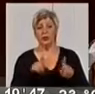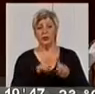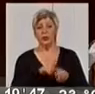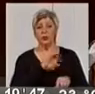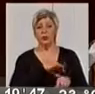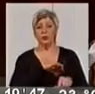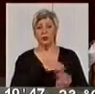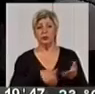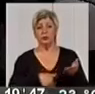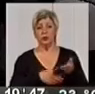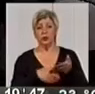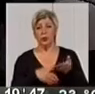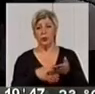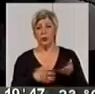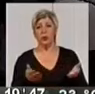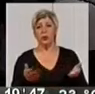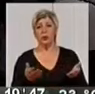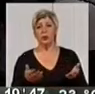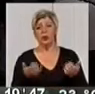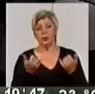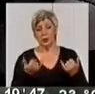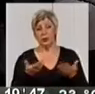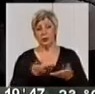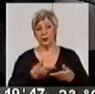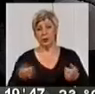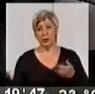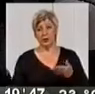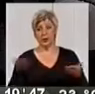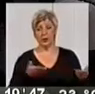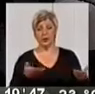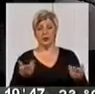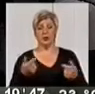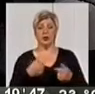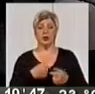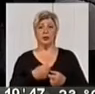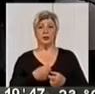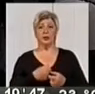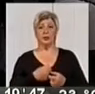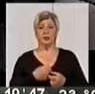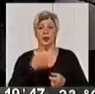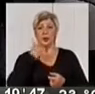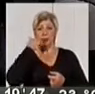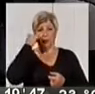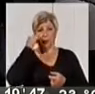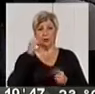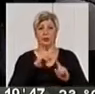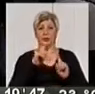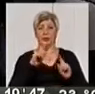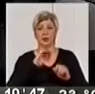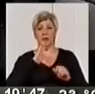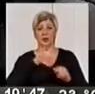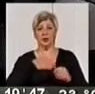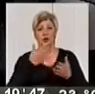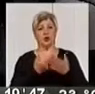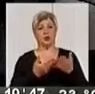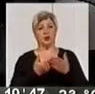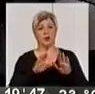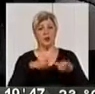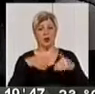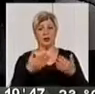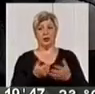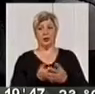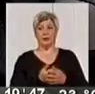консультативну і так далі. Але звертаються, сьогодні ми їх запросили окремі, вони були, сказали, подякували нам за нараду, що ми скоординували дії.